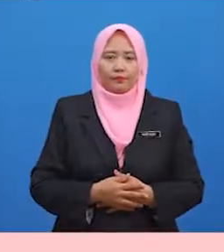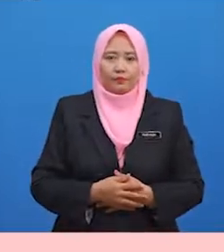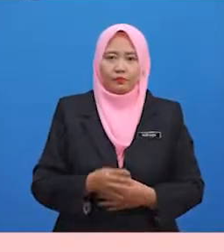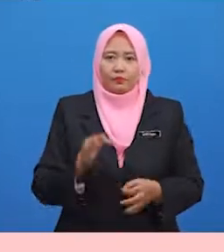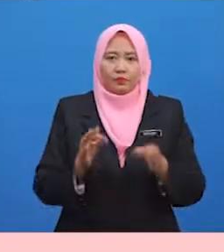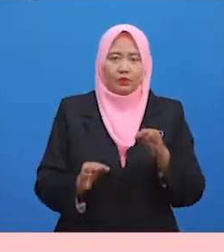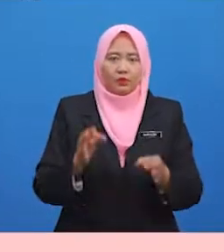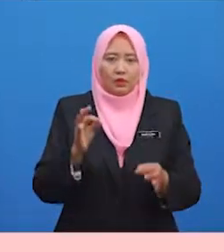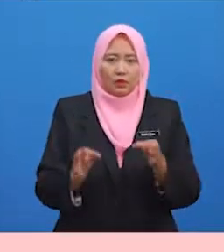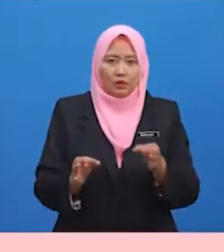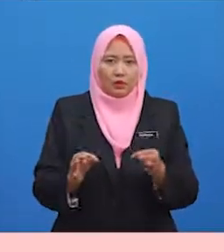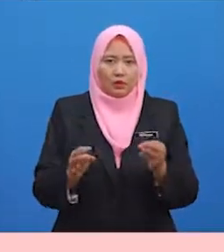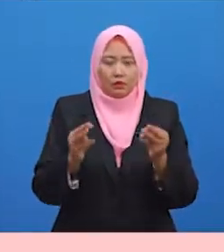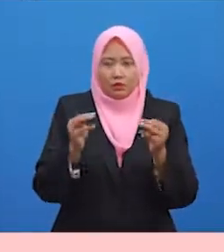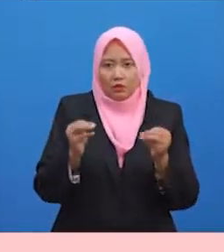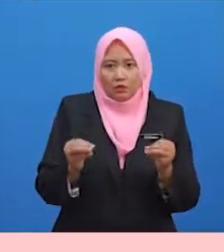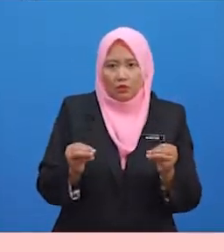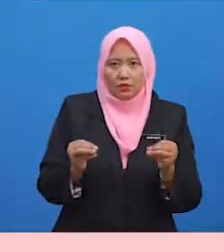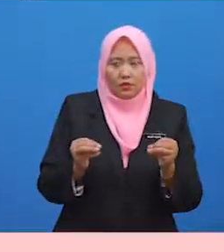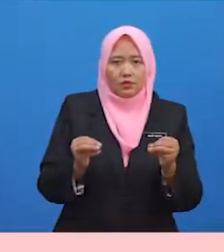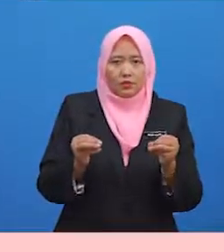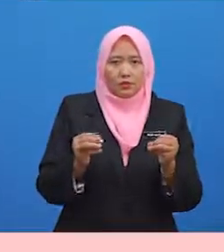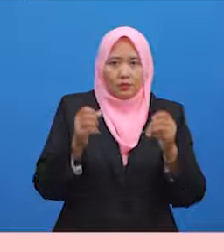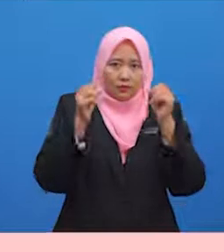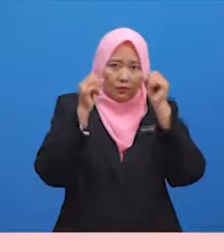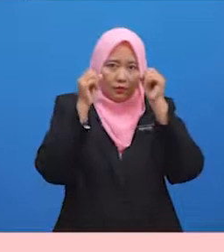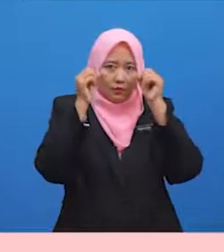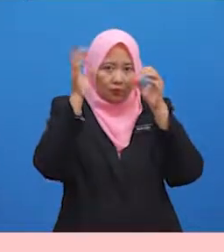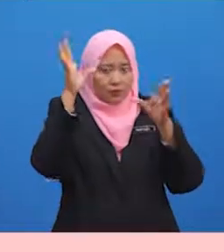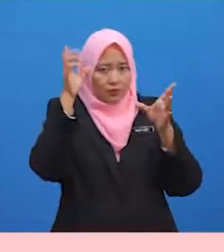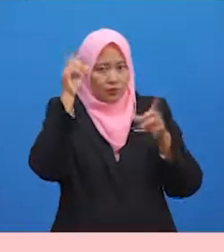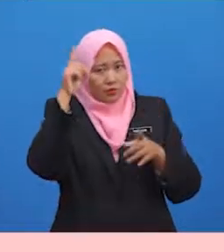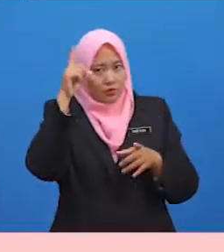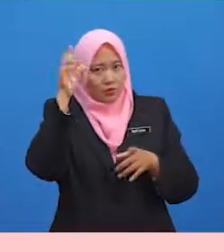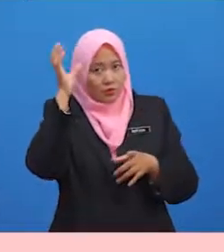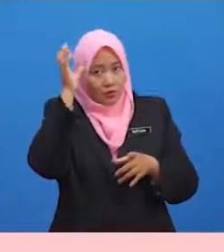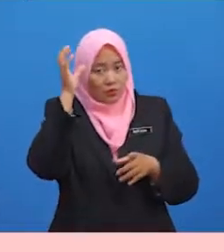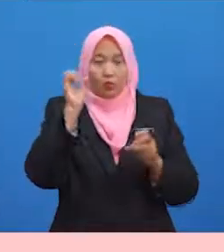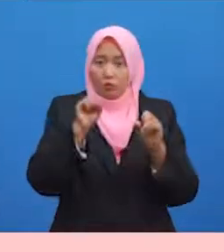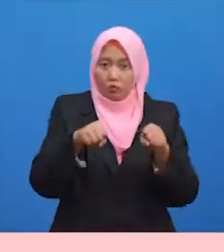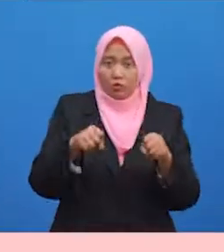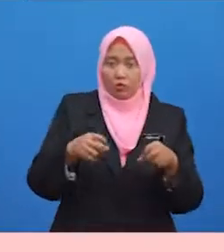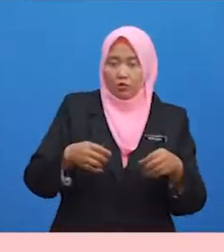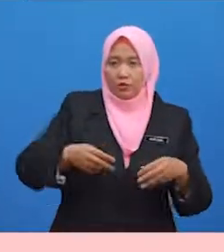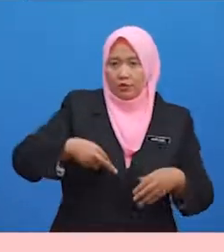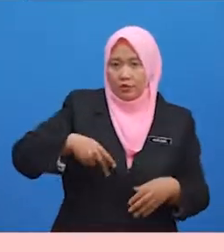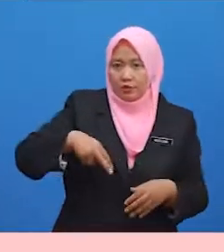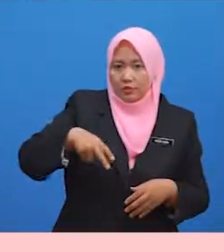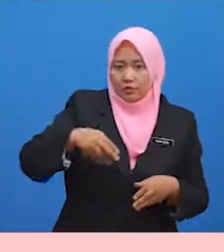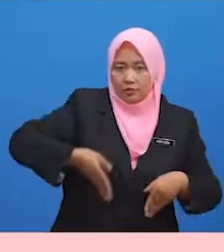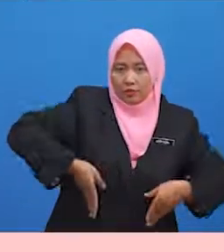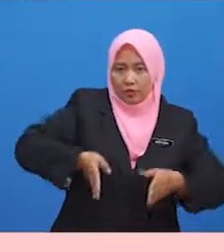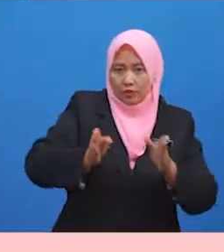Sekiranya mangsa berada dalam keadaan sedar dan boleh berjalan, bawa mangsa ke tempat yang redup sekiranya